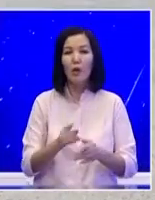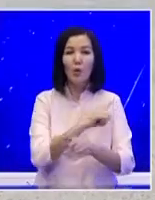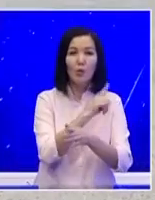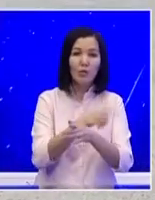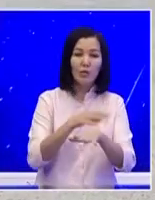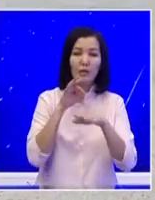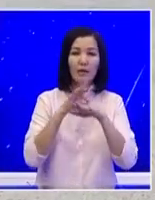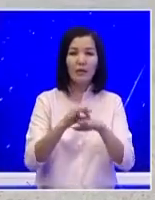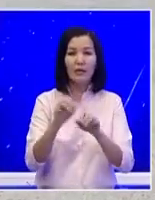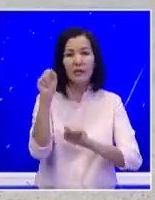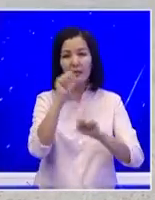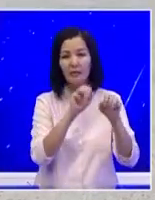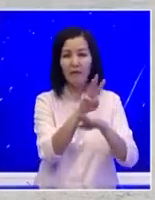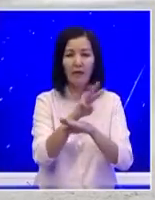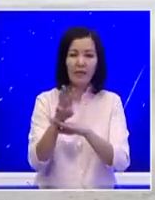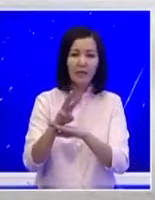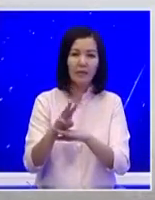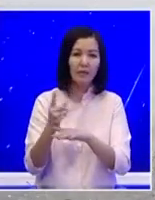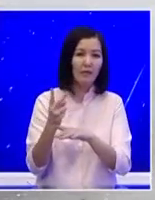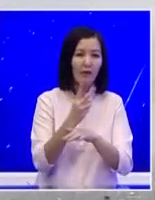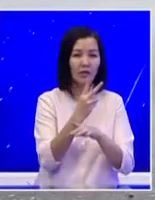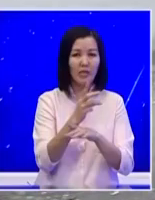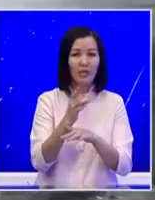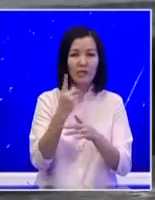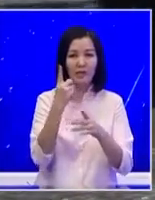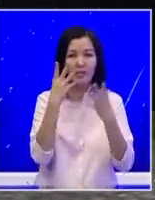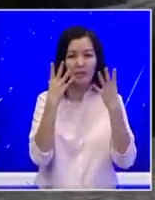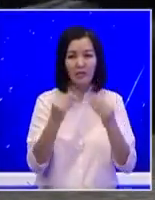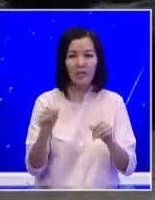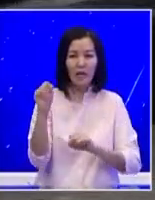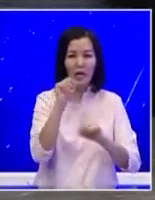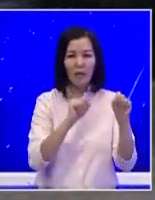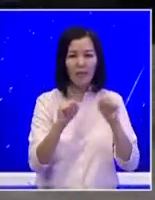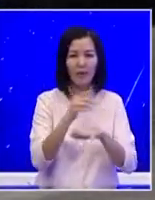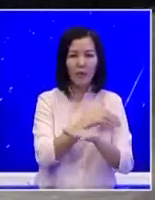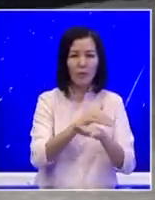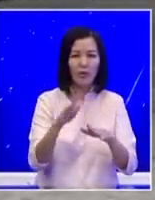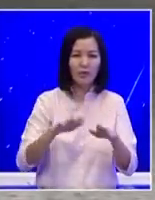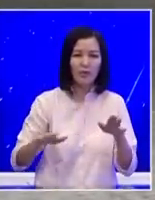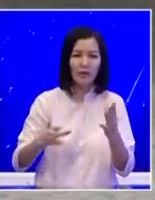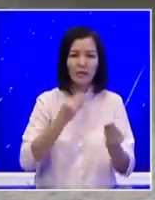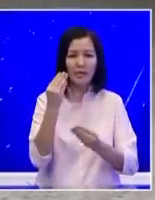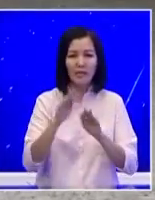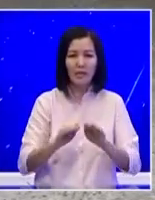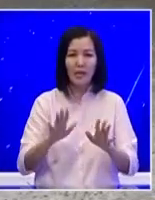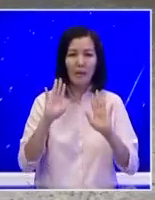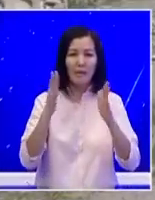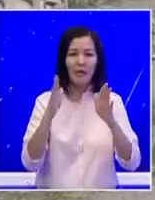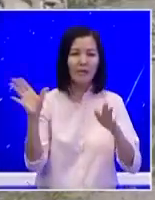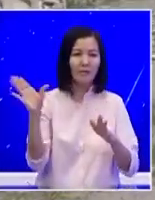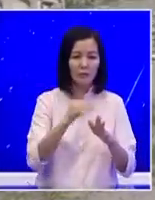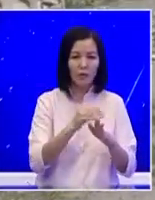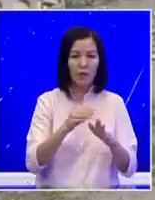ведутся работы и по дезинфекции района. Дважды в день, как и поручил аким области, обрабатываются улицы, дворы, детские площадки, парки, скверы и